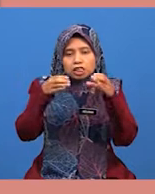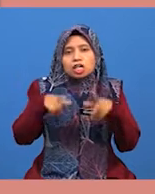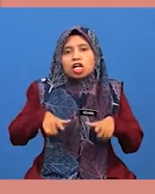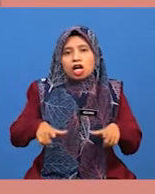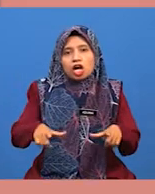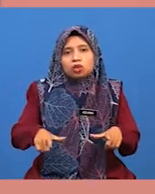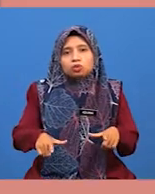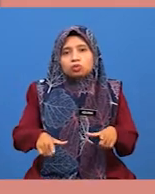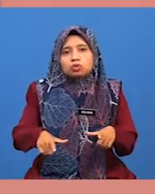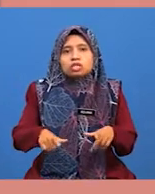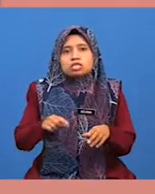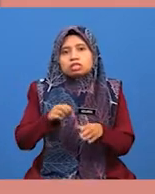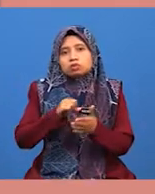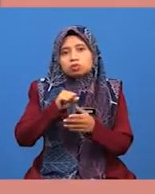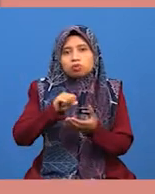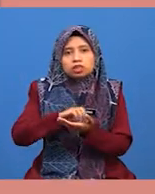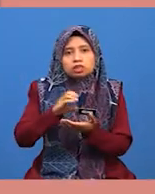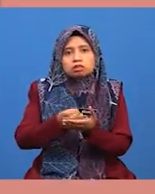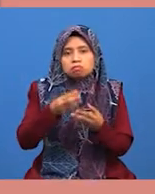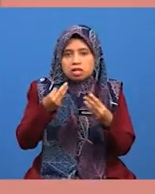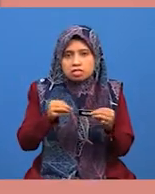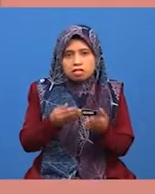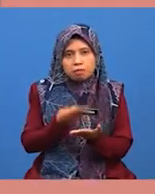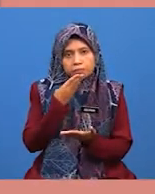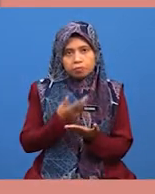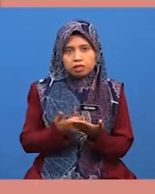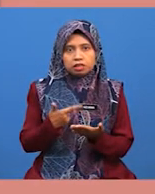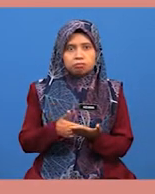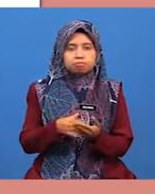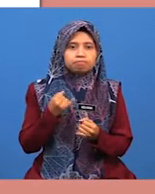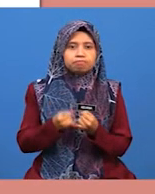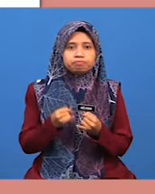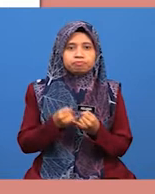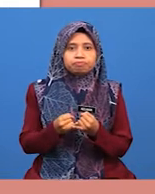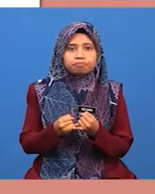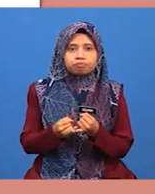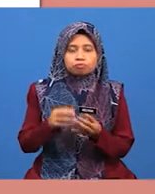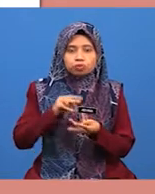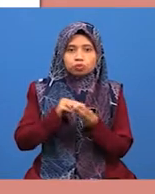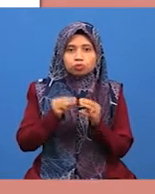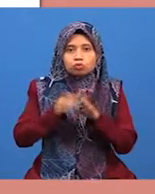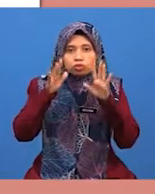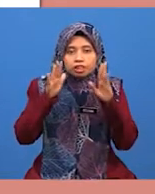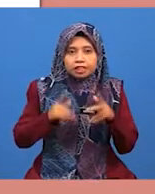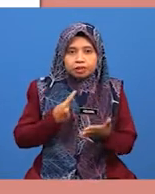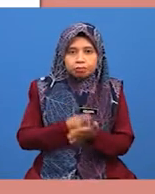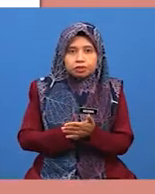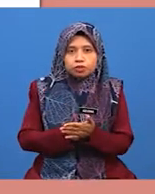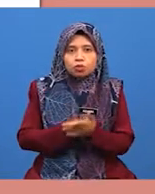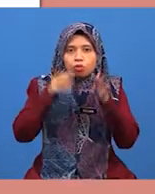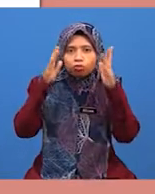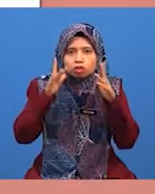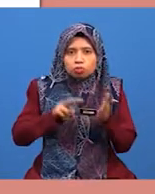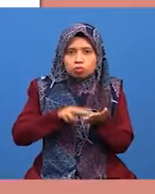sementara cuaca masih dalam keadaan yang baik. Akhirnya, musim tengkujuh